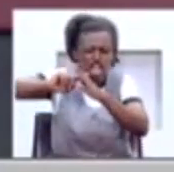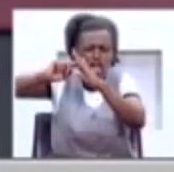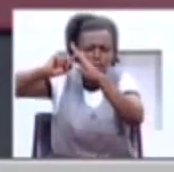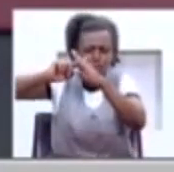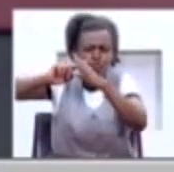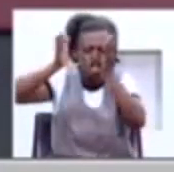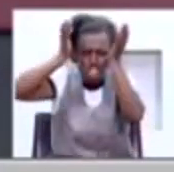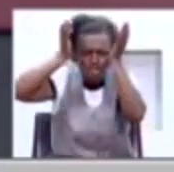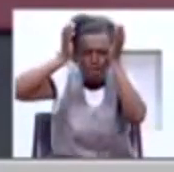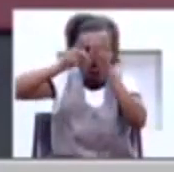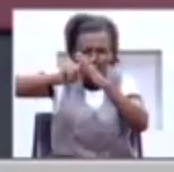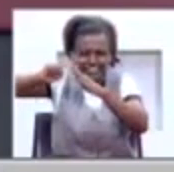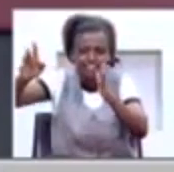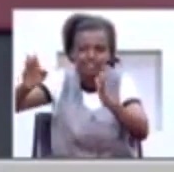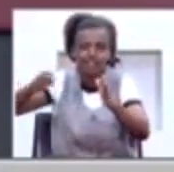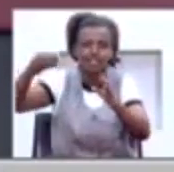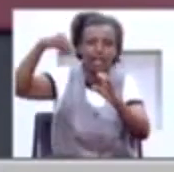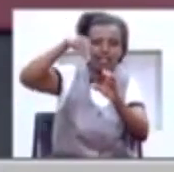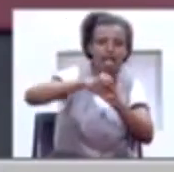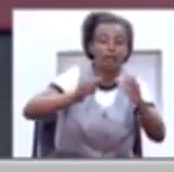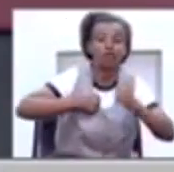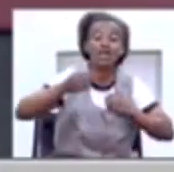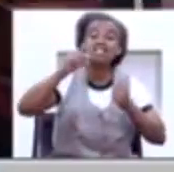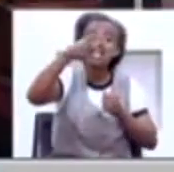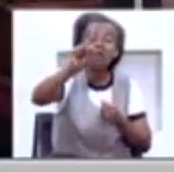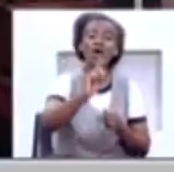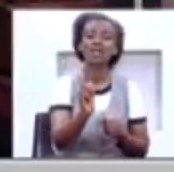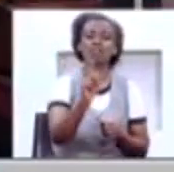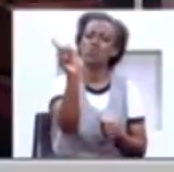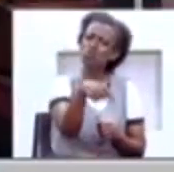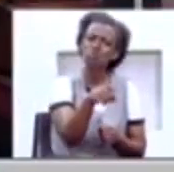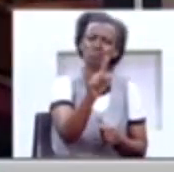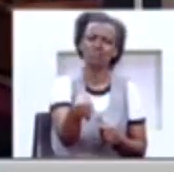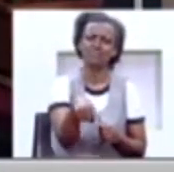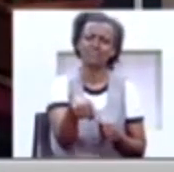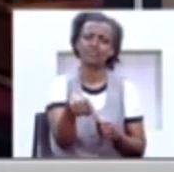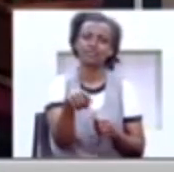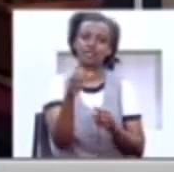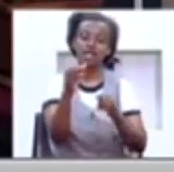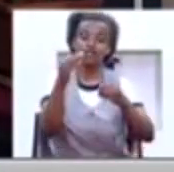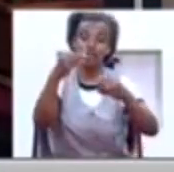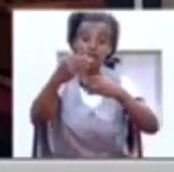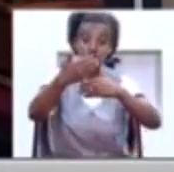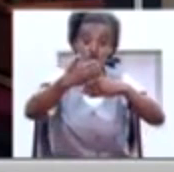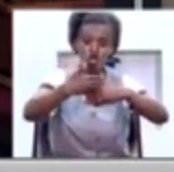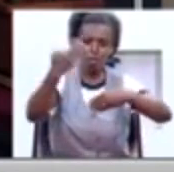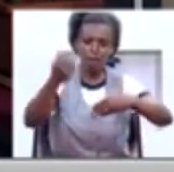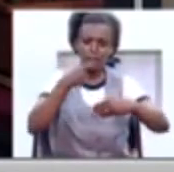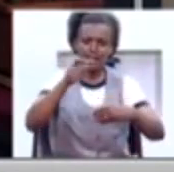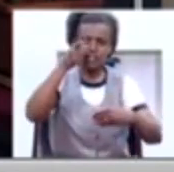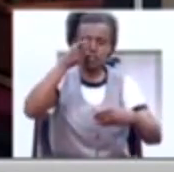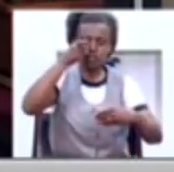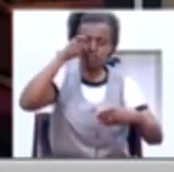impunzi zishobora kuba zarinjiye mu Rwanda kandi ntibyari by'icyo gihe agakomeza ati komene zose ziri ku mupaka zirusheho kuba